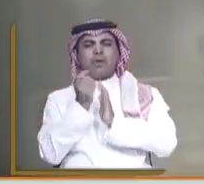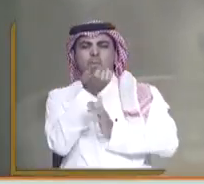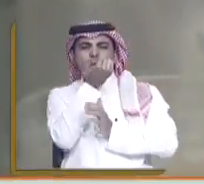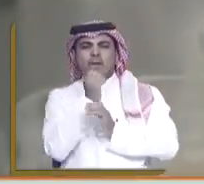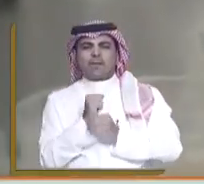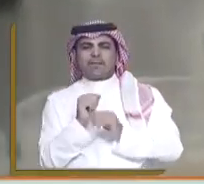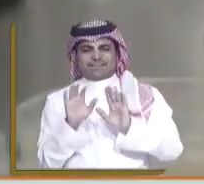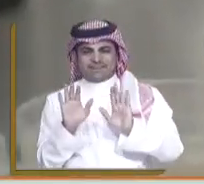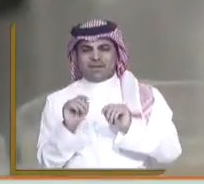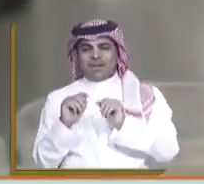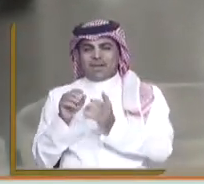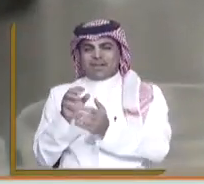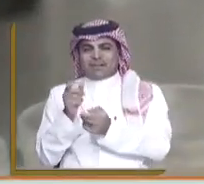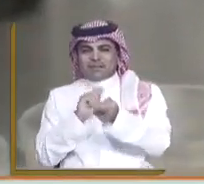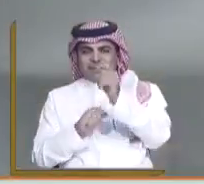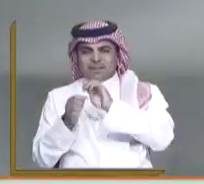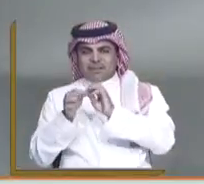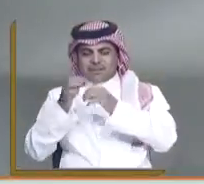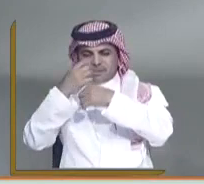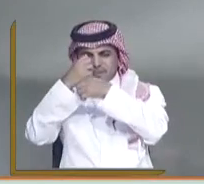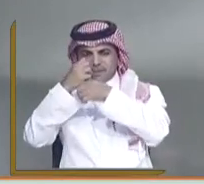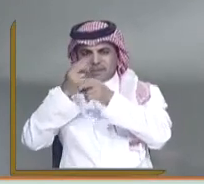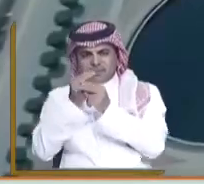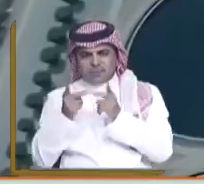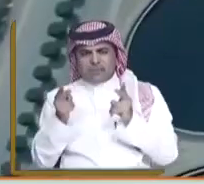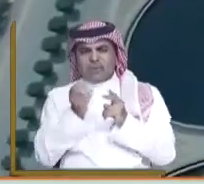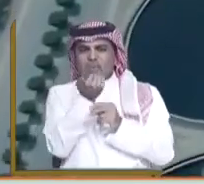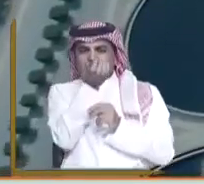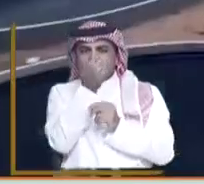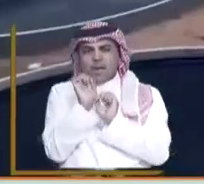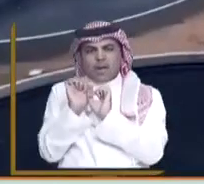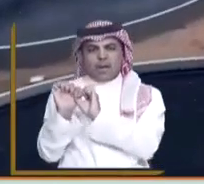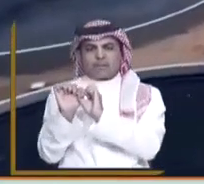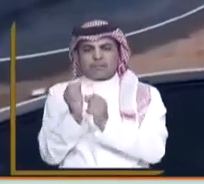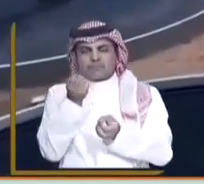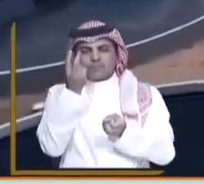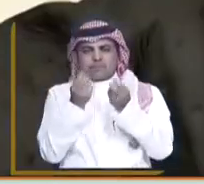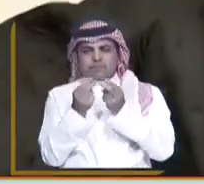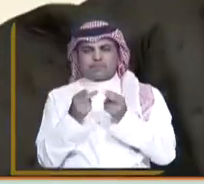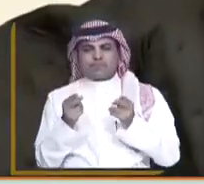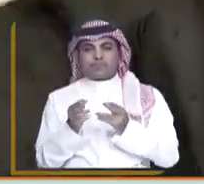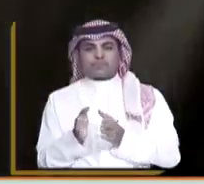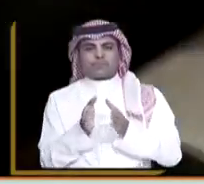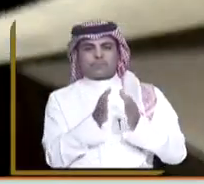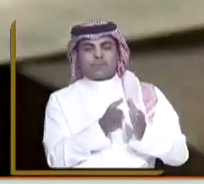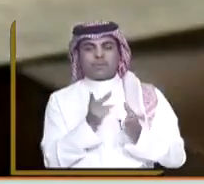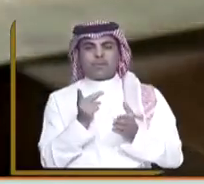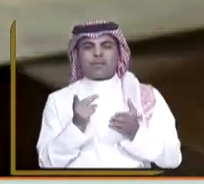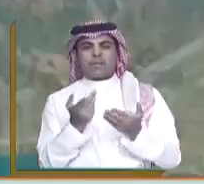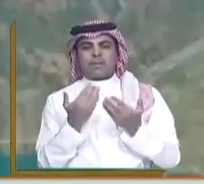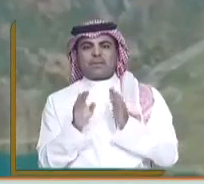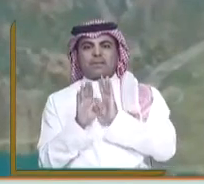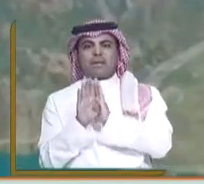وتعزيز التجارب التقنيه والابتكار والبحث والتطوير وتمكين انشاء المشاريع النوعيه ذات الاولويه وتيسير تمويلها